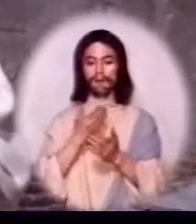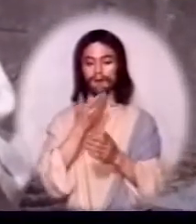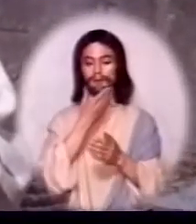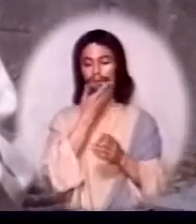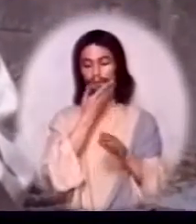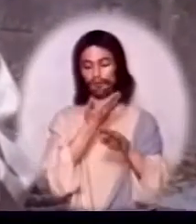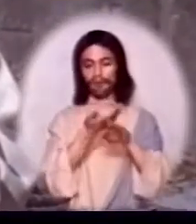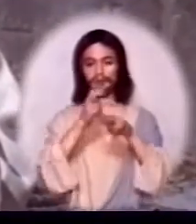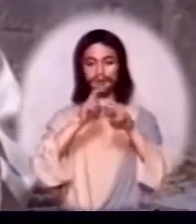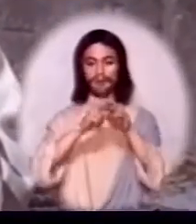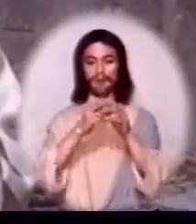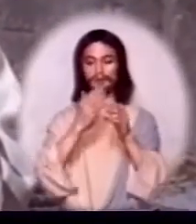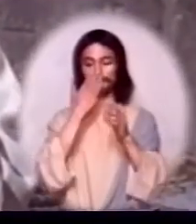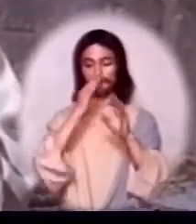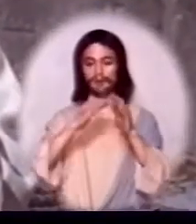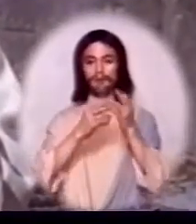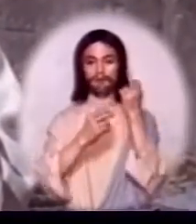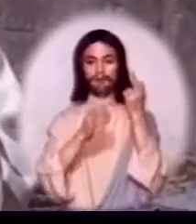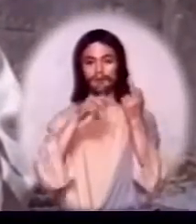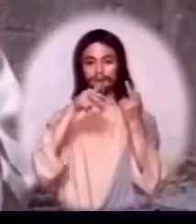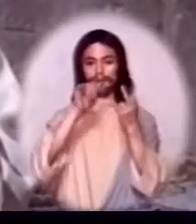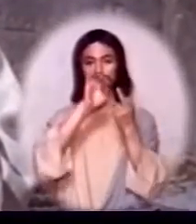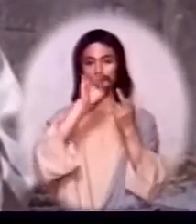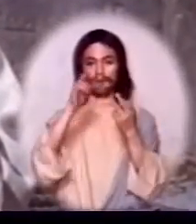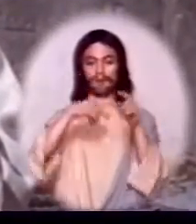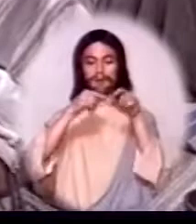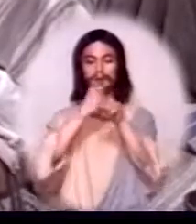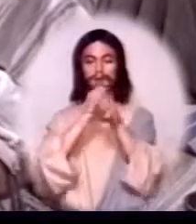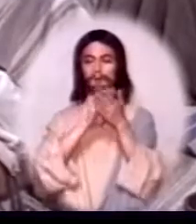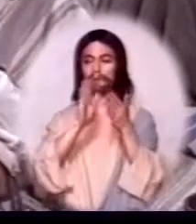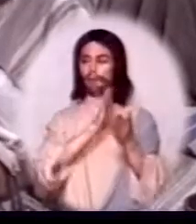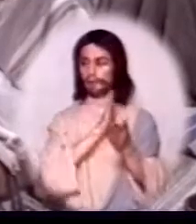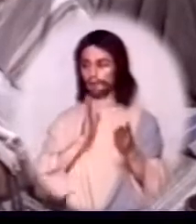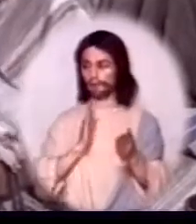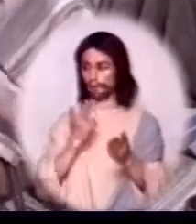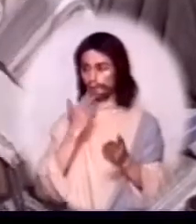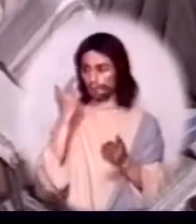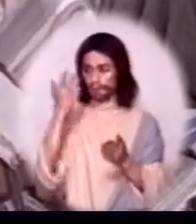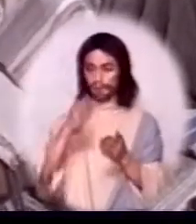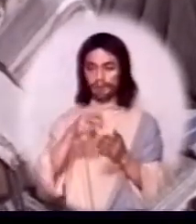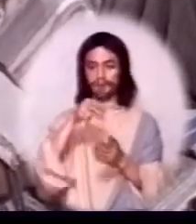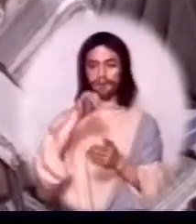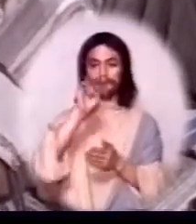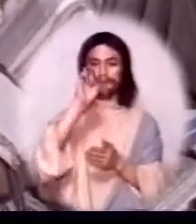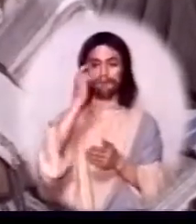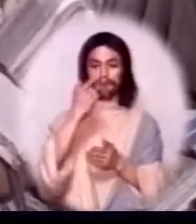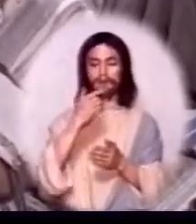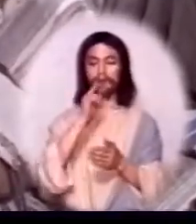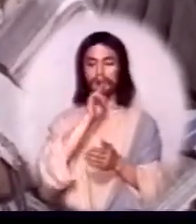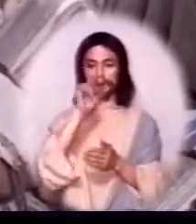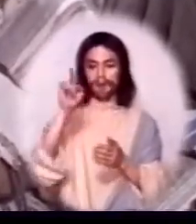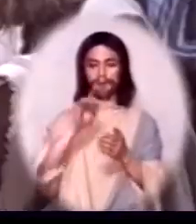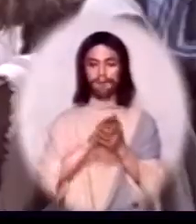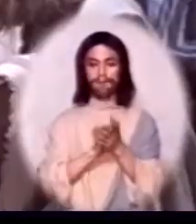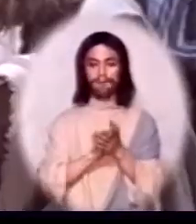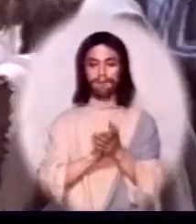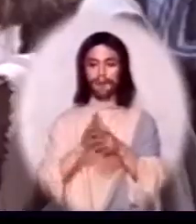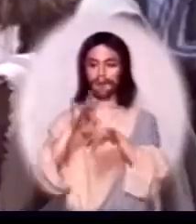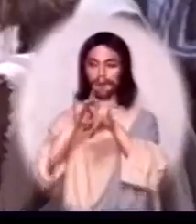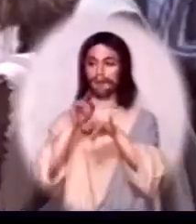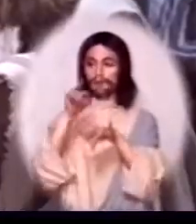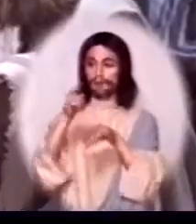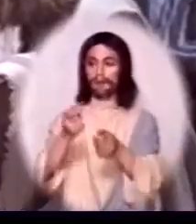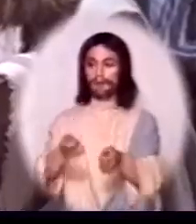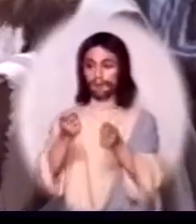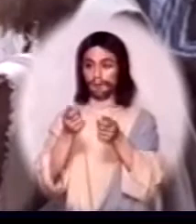내 보좌에 앉아 이스라엘 열두 지파를 다스리게 하리라. 그러면 배신자는 없겠죠? 시몬아, 시몬아,